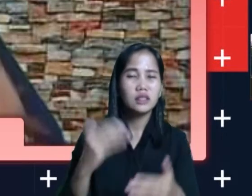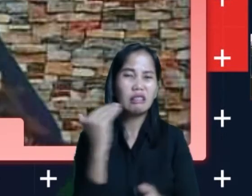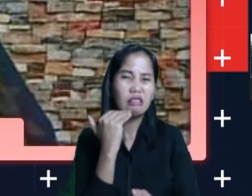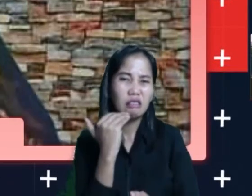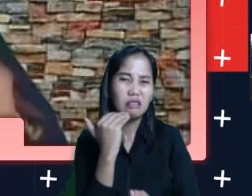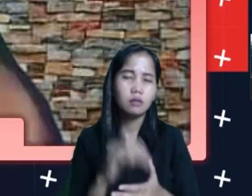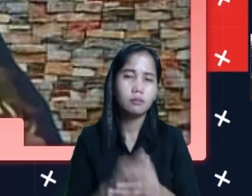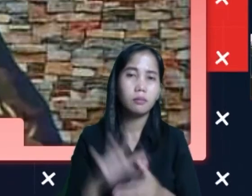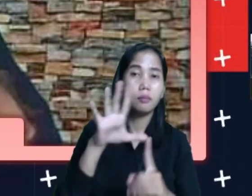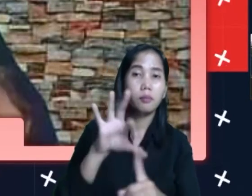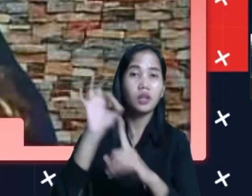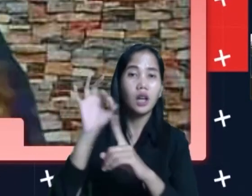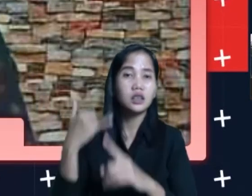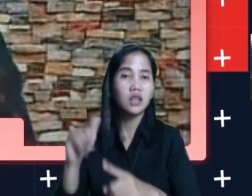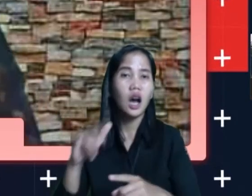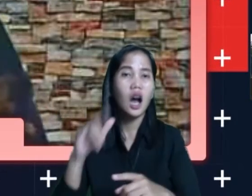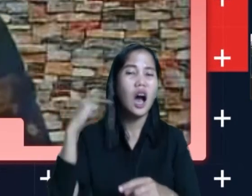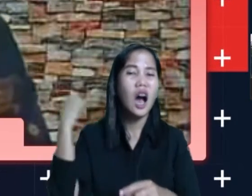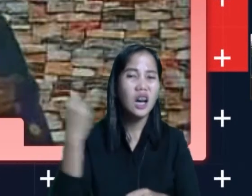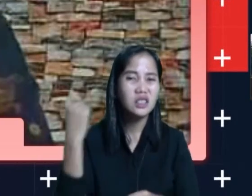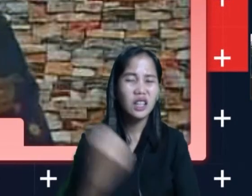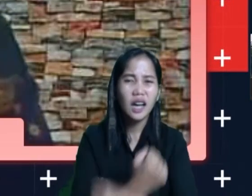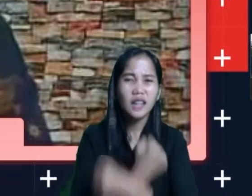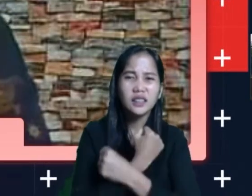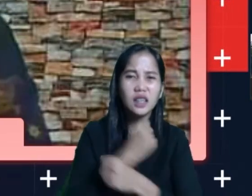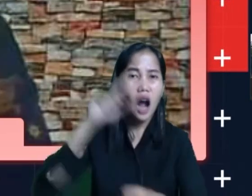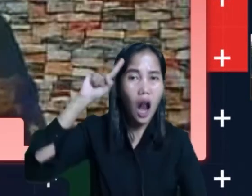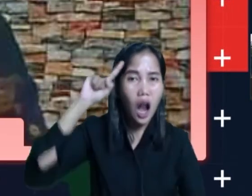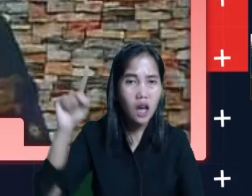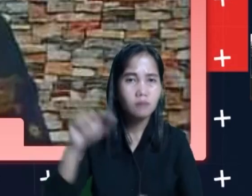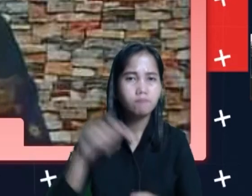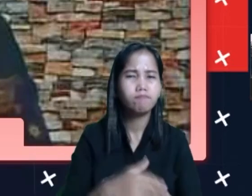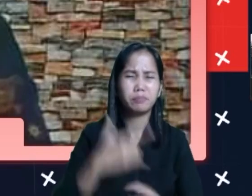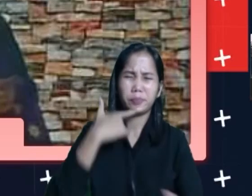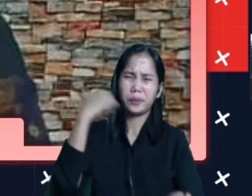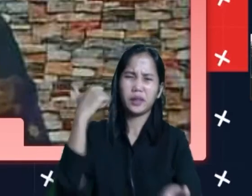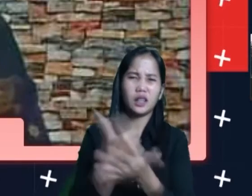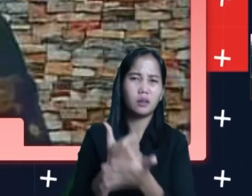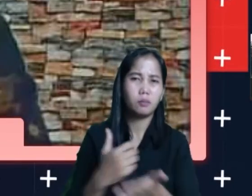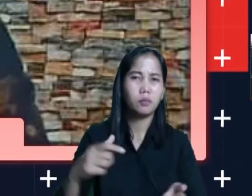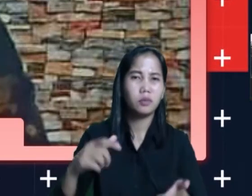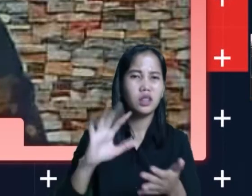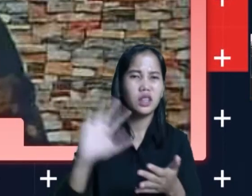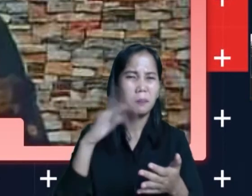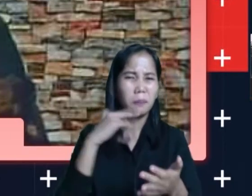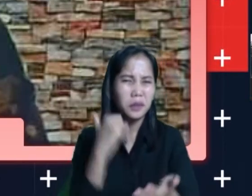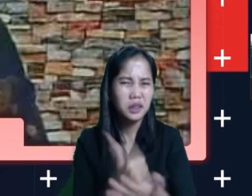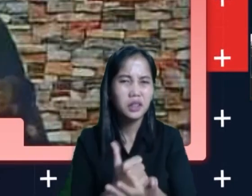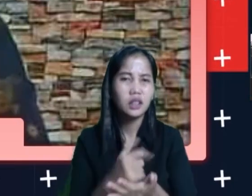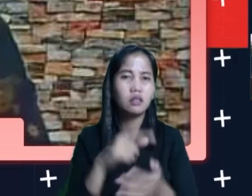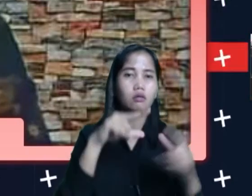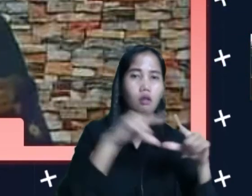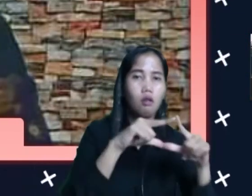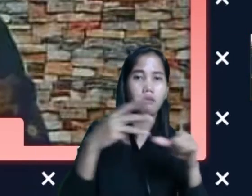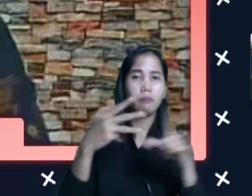penting untuk mendapatkan kasih karunia Allah. C, kasih karunia Allah itu penting